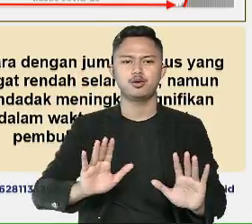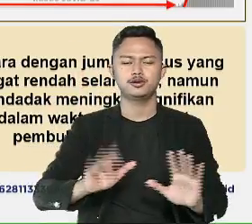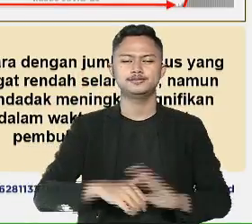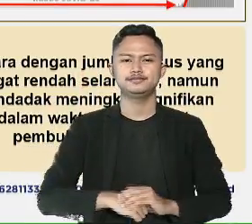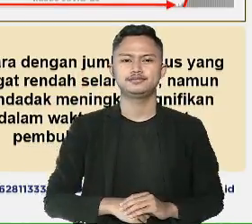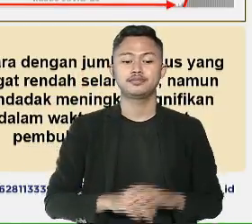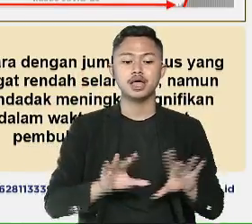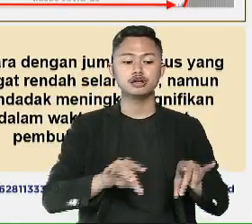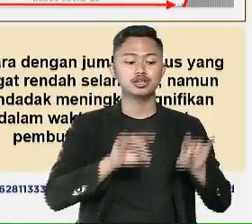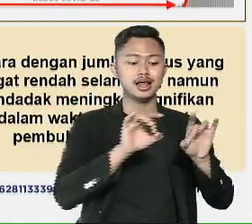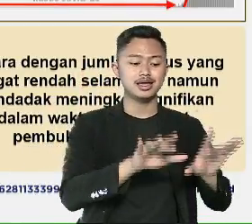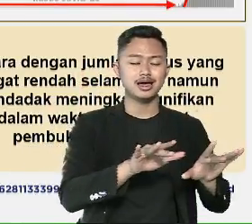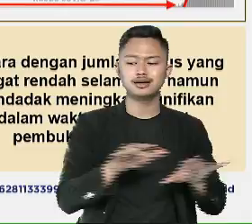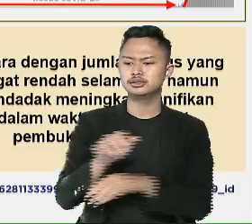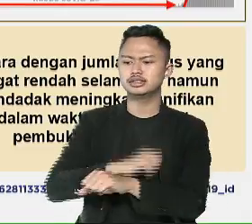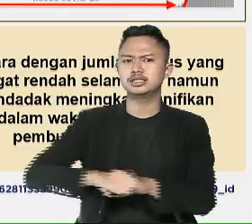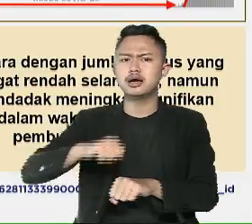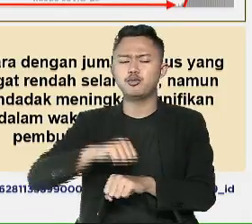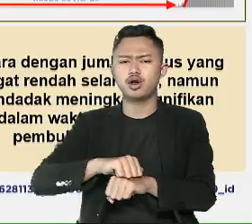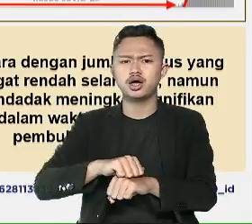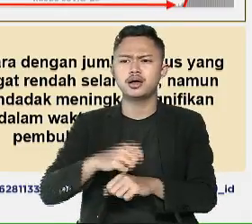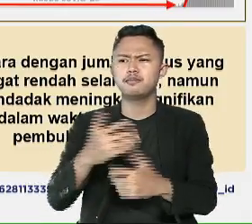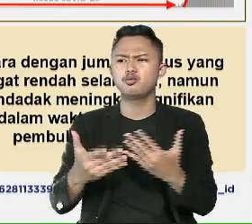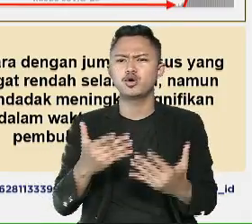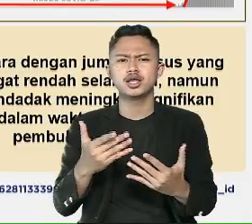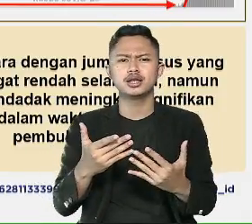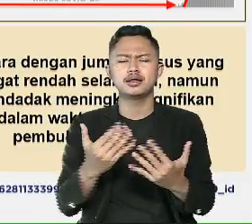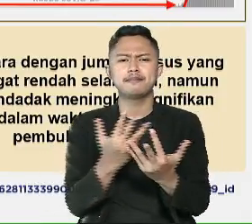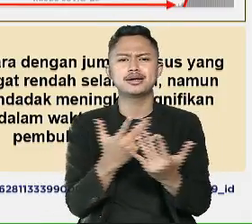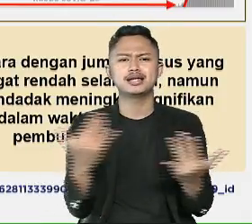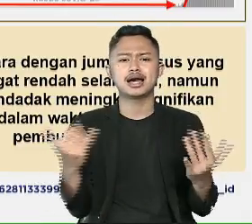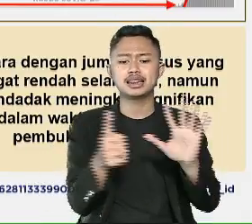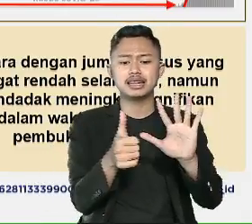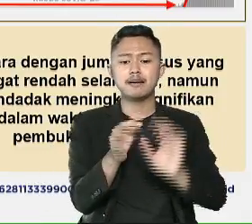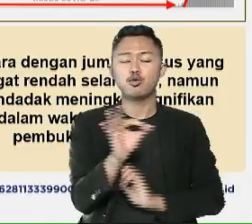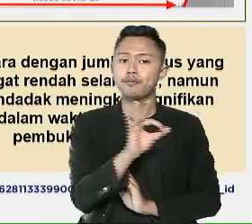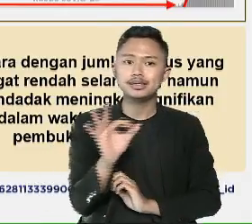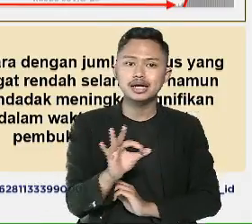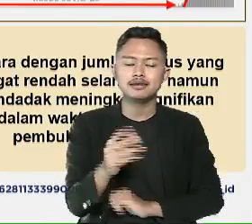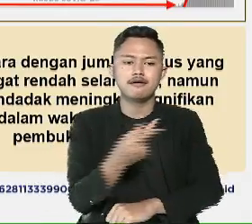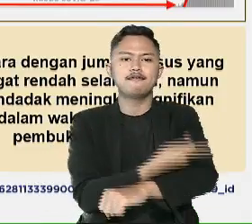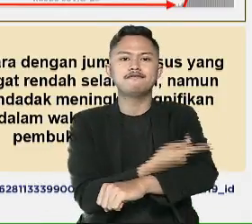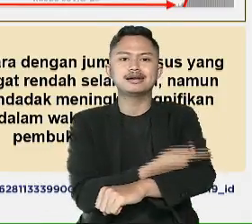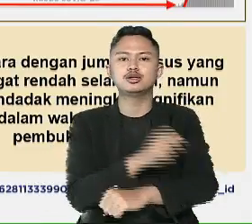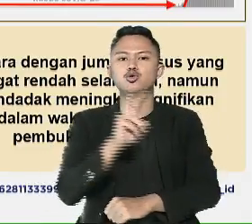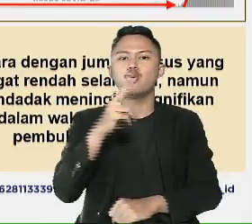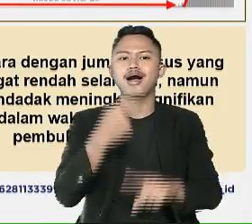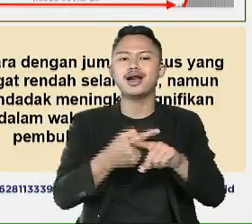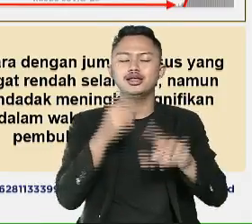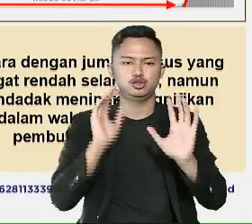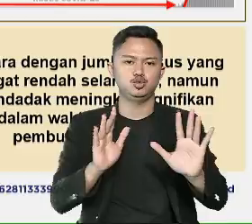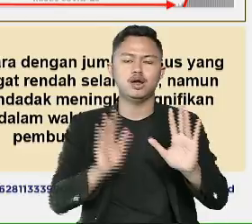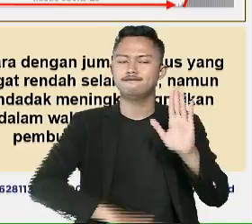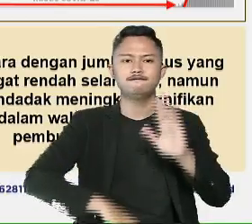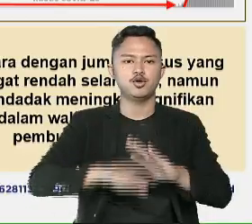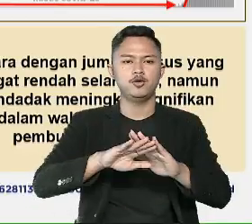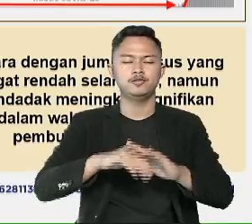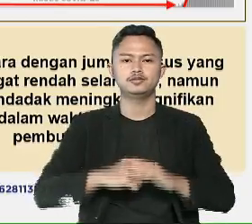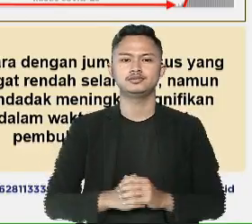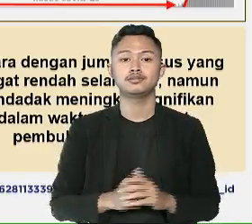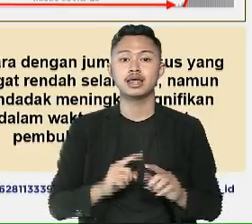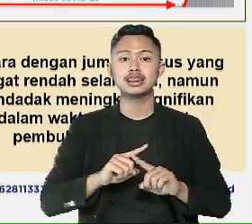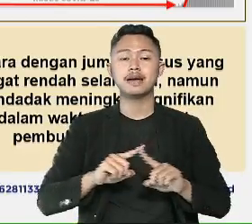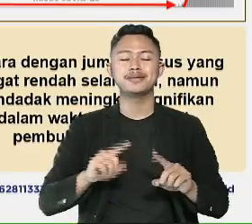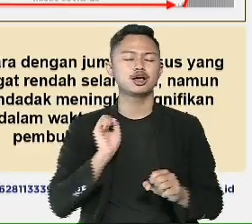Australia dan Singapura bahkan lebih dari 60% penduduknya telah divaksin dosis lengkap. Namun, akibat varian